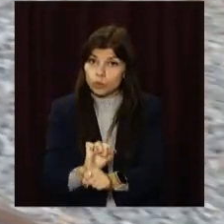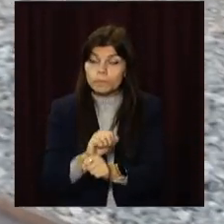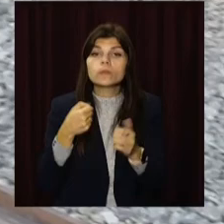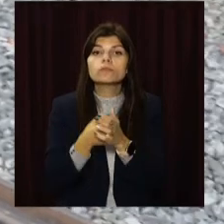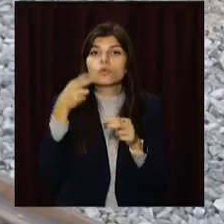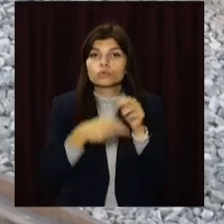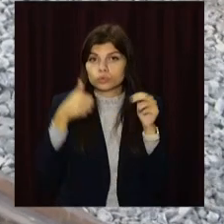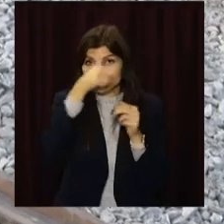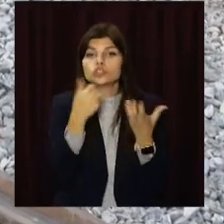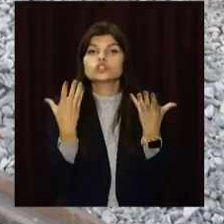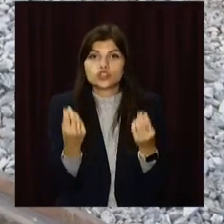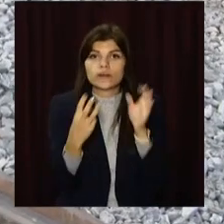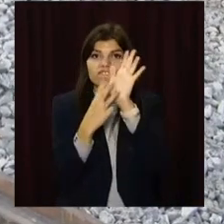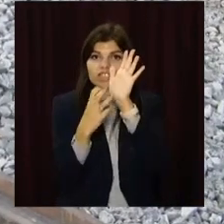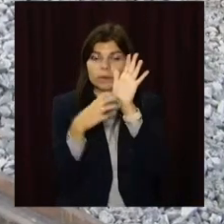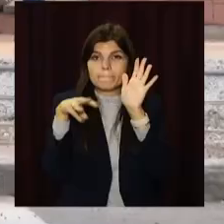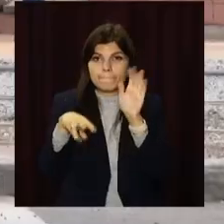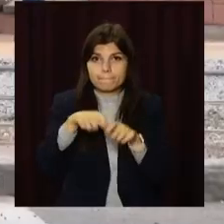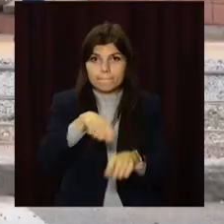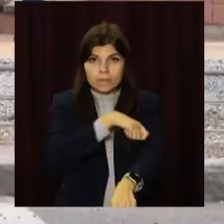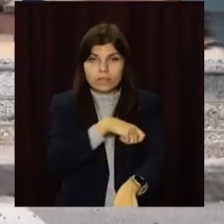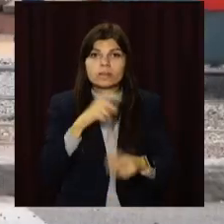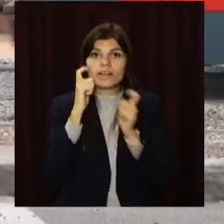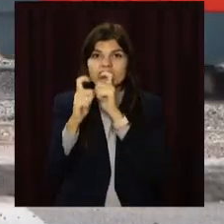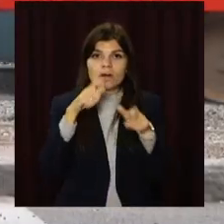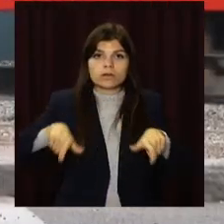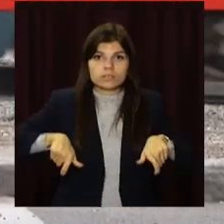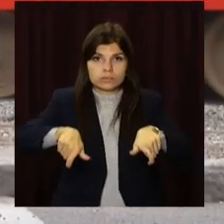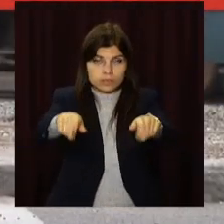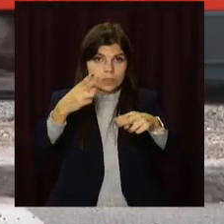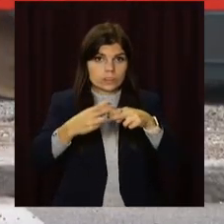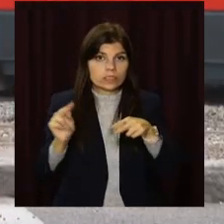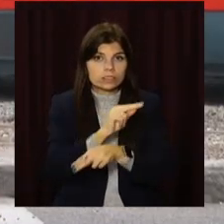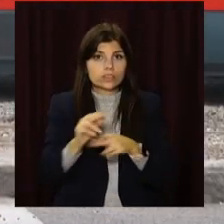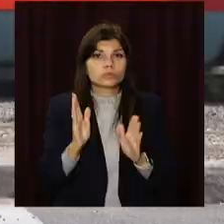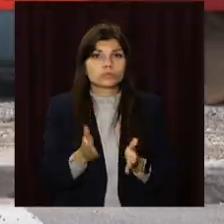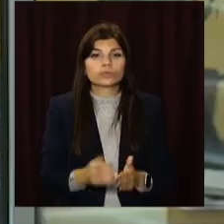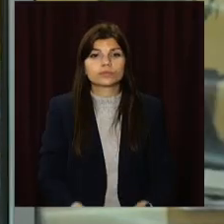року відремонтують ще 800 метрів трамвайних колій у Дніпрі.